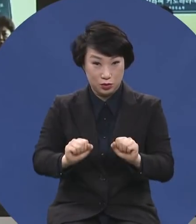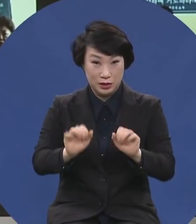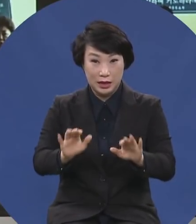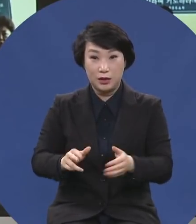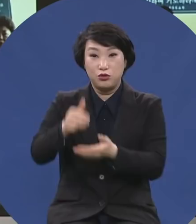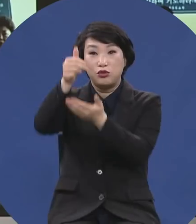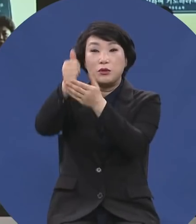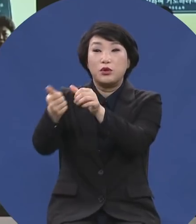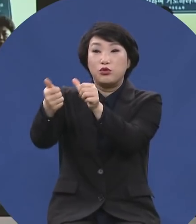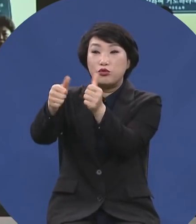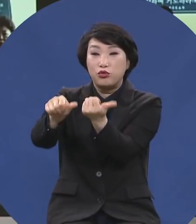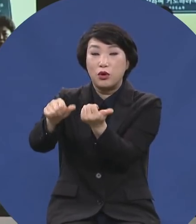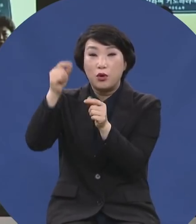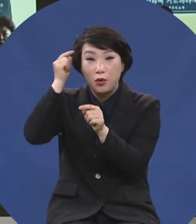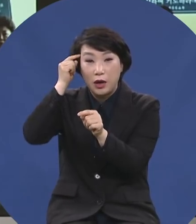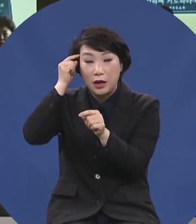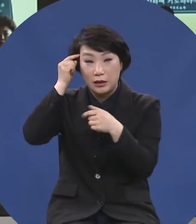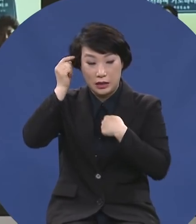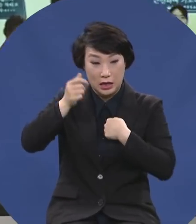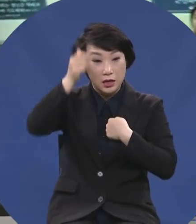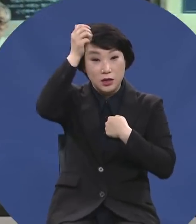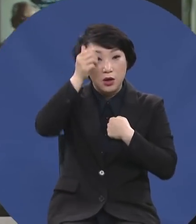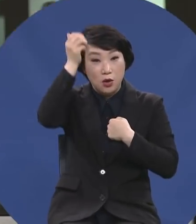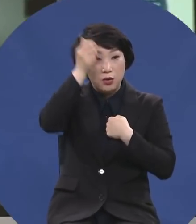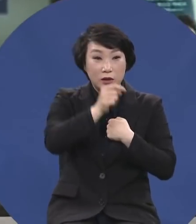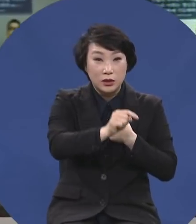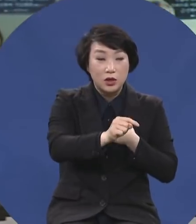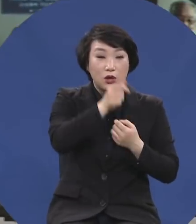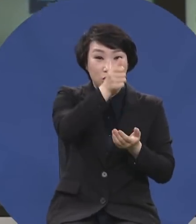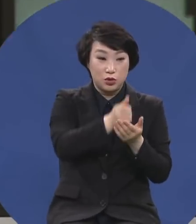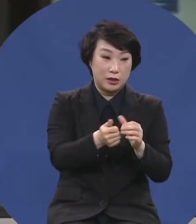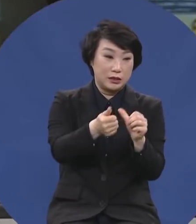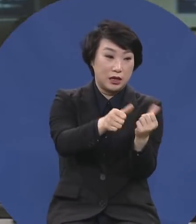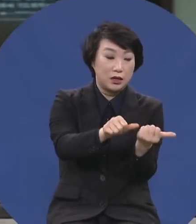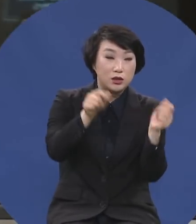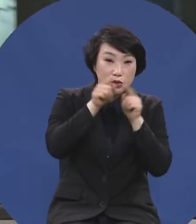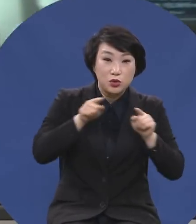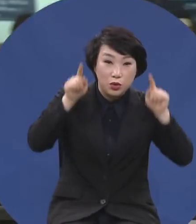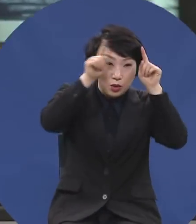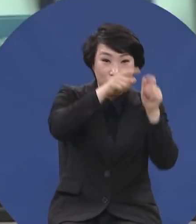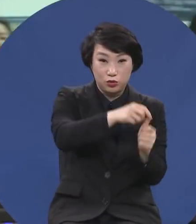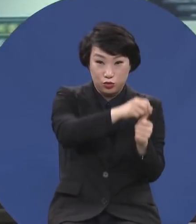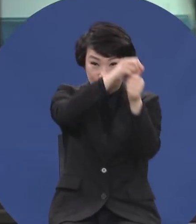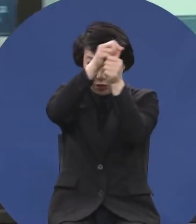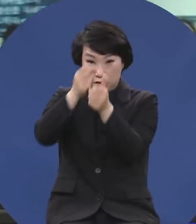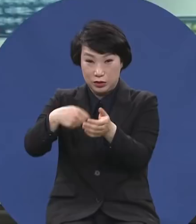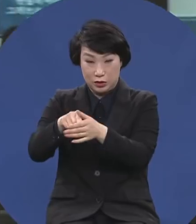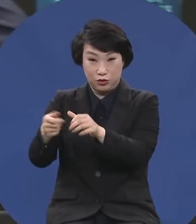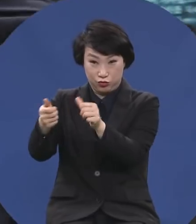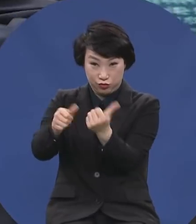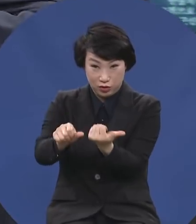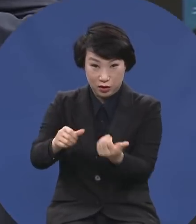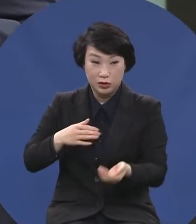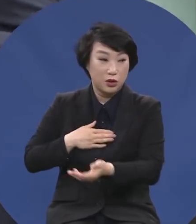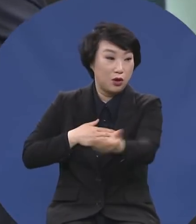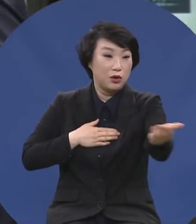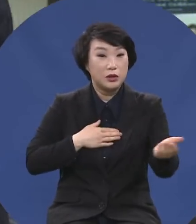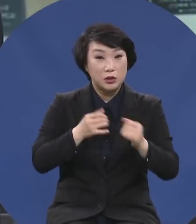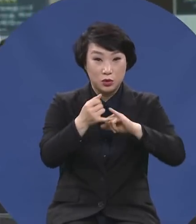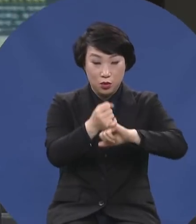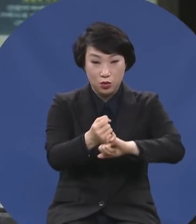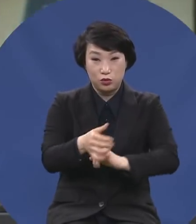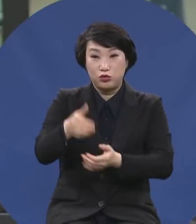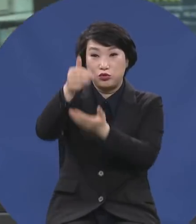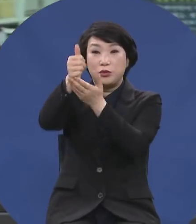죽으신 것은 내 영혼을 죄와 사망과 지옥에서 구원하려고 죽었으니 너는 반드시